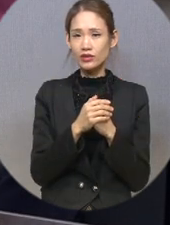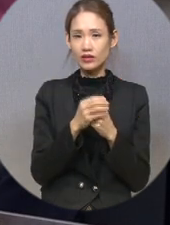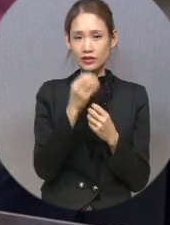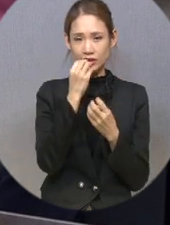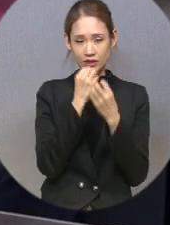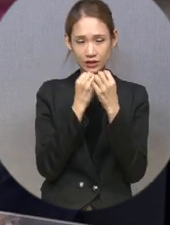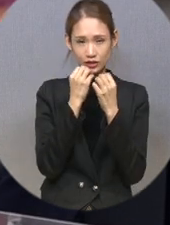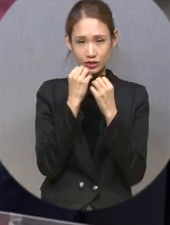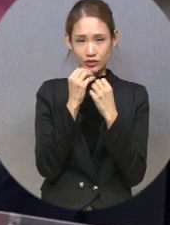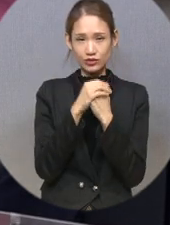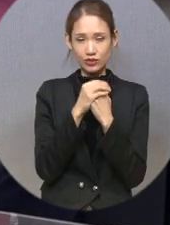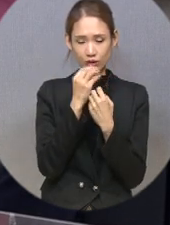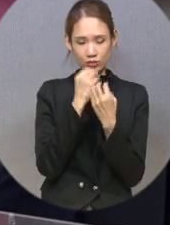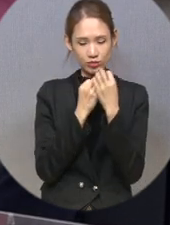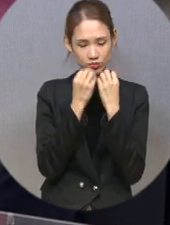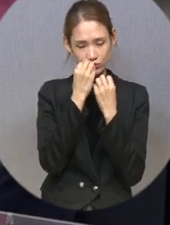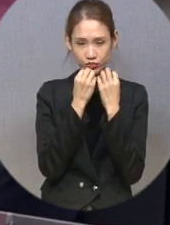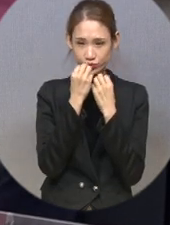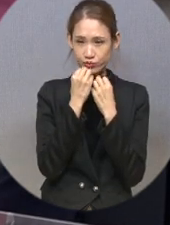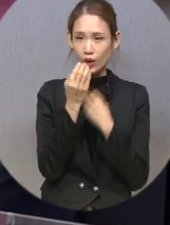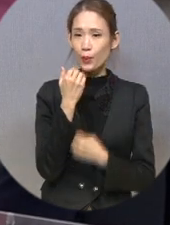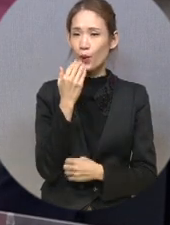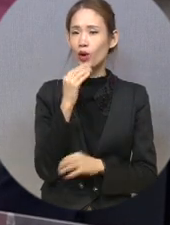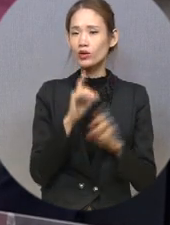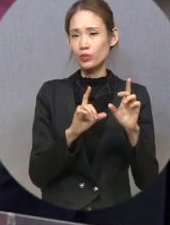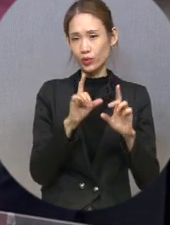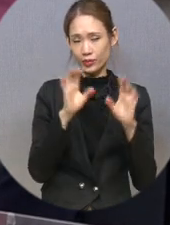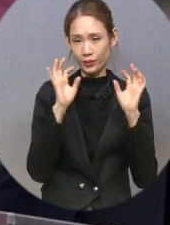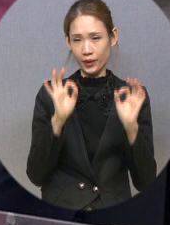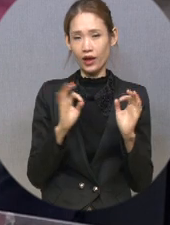입으로 뜯어서 먹고 있는 모습을 본 거죠.